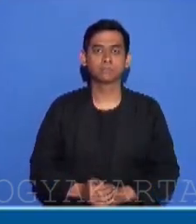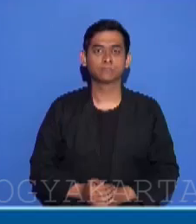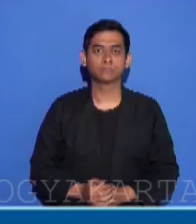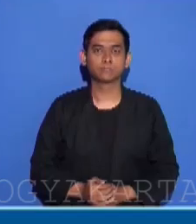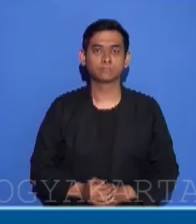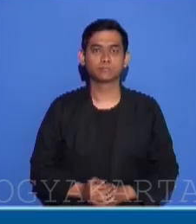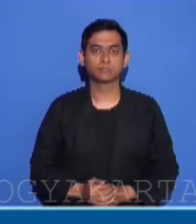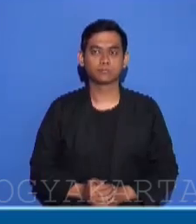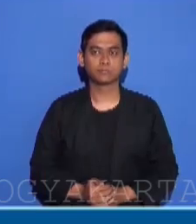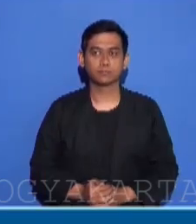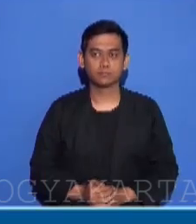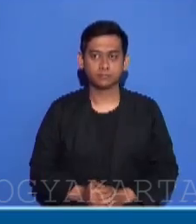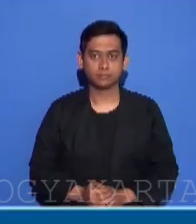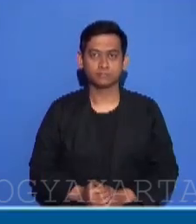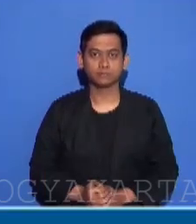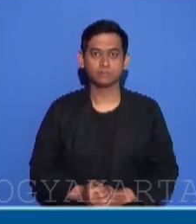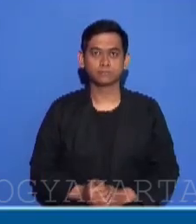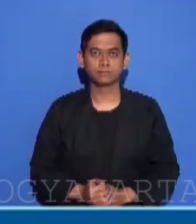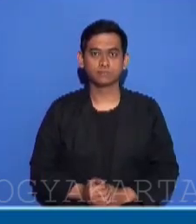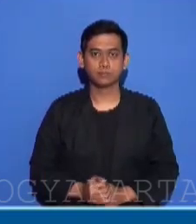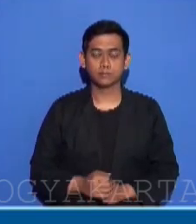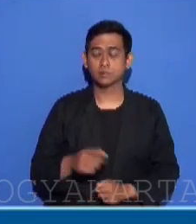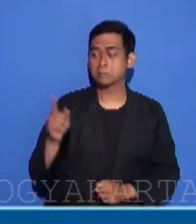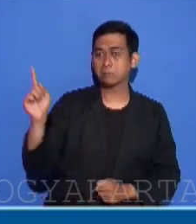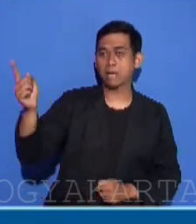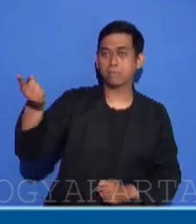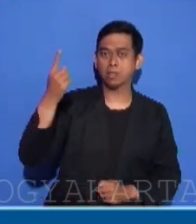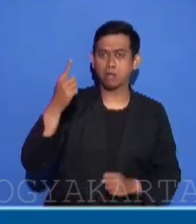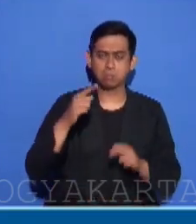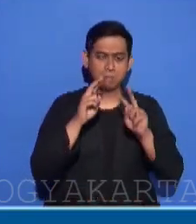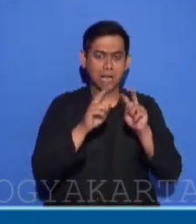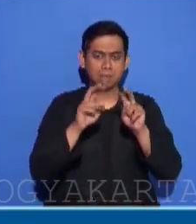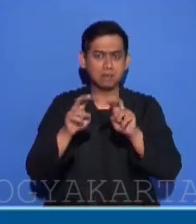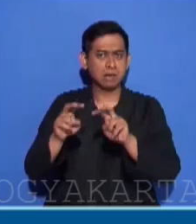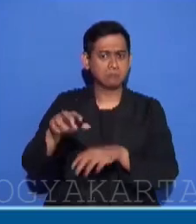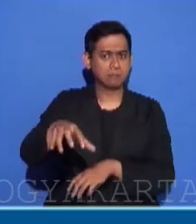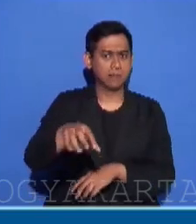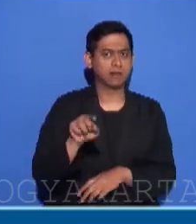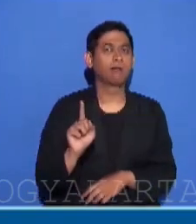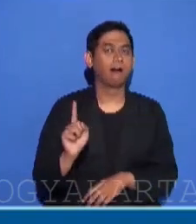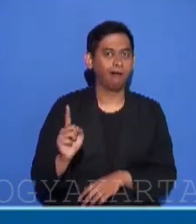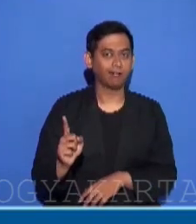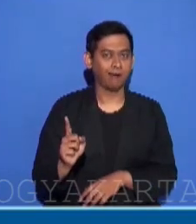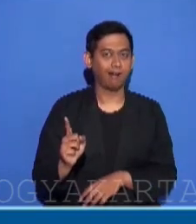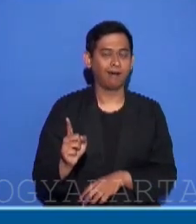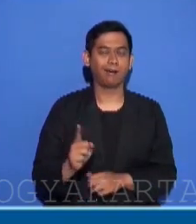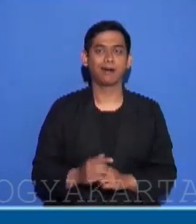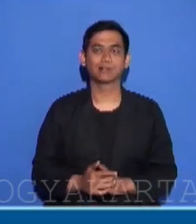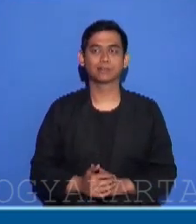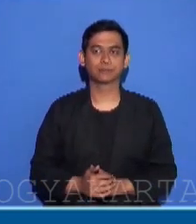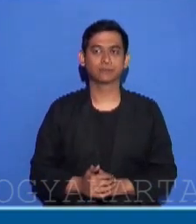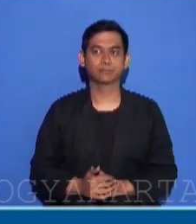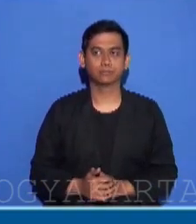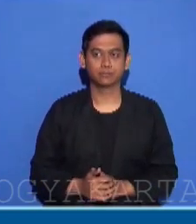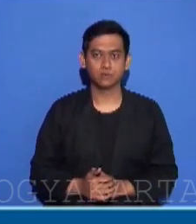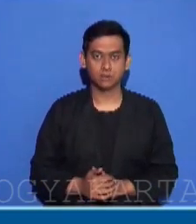arkeologi ngayaren paneliten Lan ekavasi Asil paneliten waauwisipun kapanggen